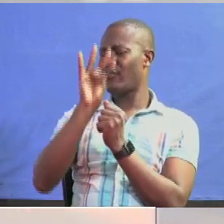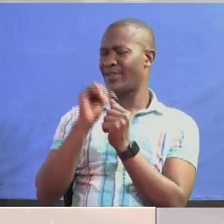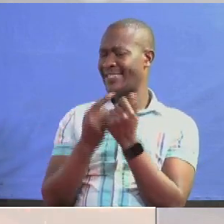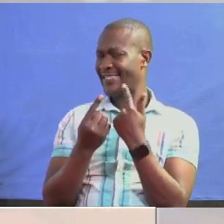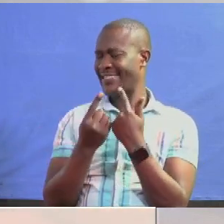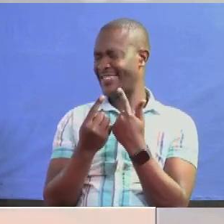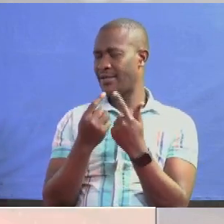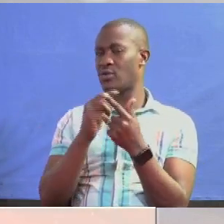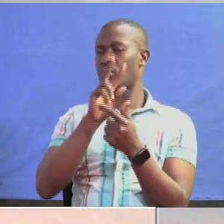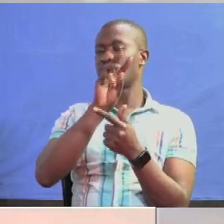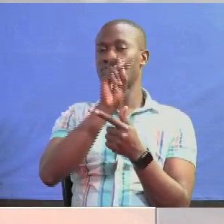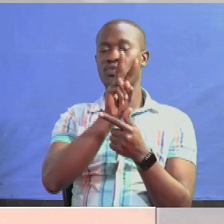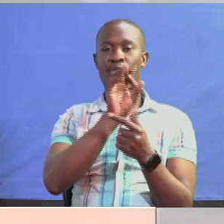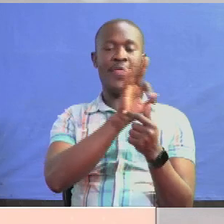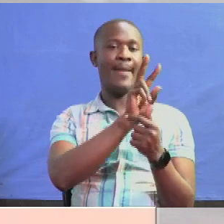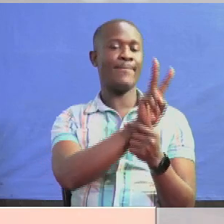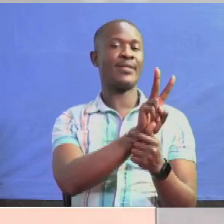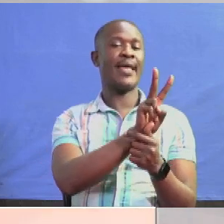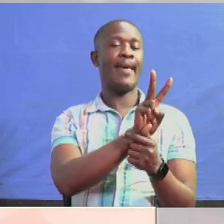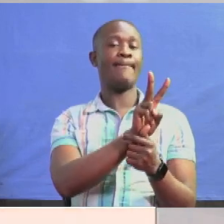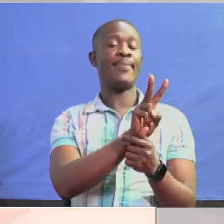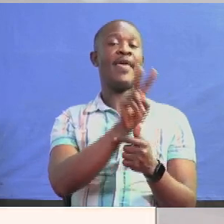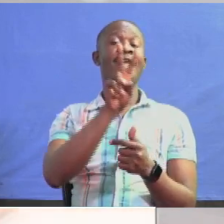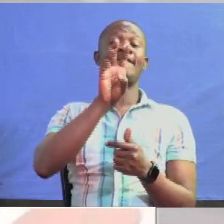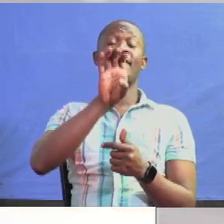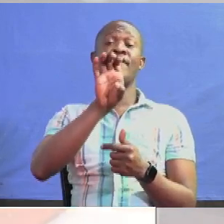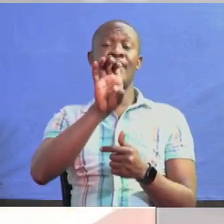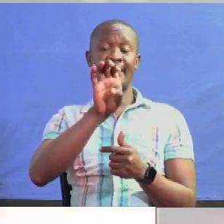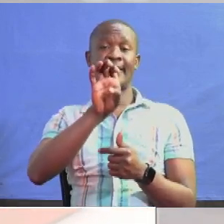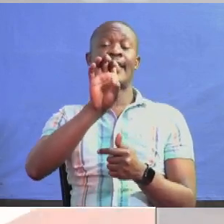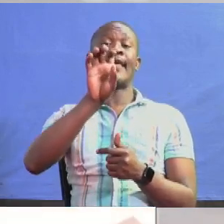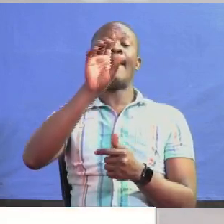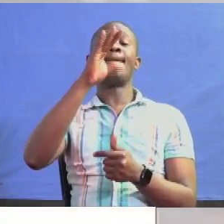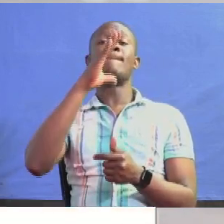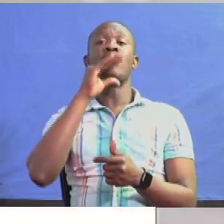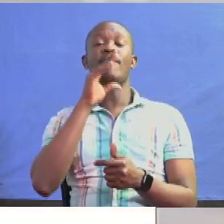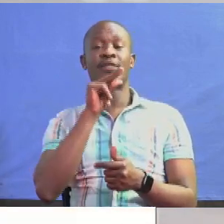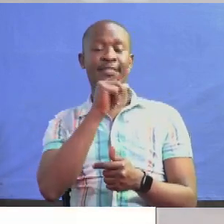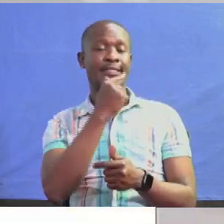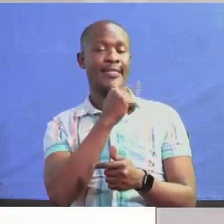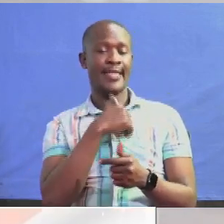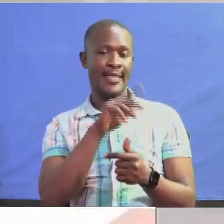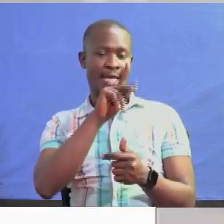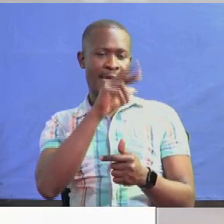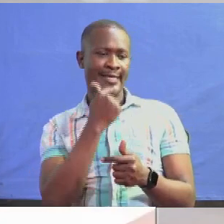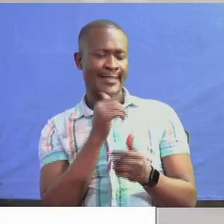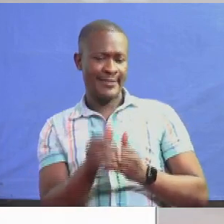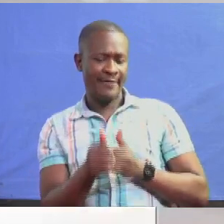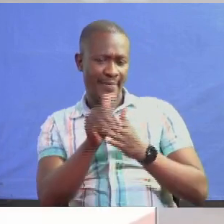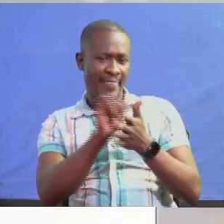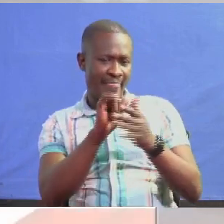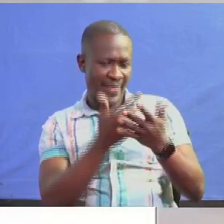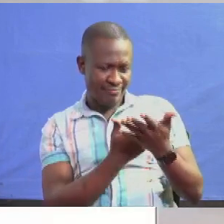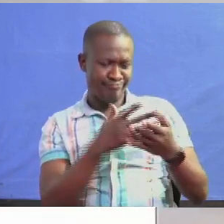wa 2032, makamu chancellor wa chuo kikuu cha Kenyatta Professor Paul Wainaina aliongoza jamii ya chuo hicho